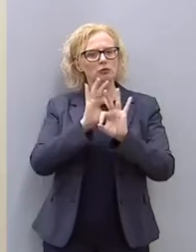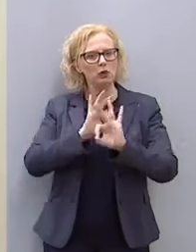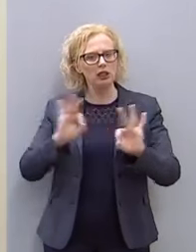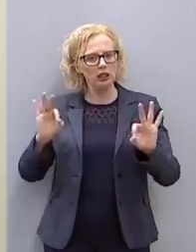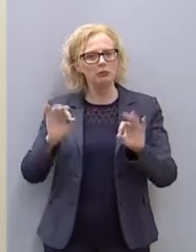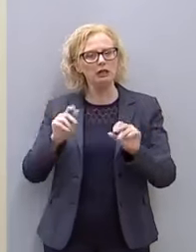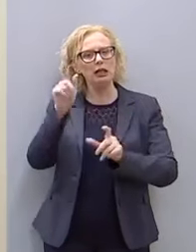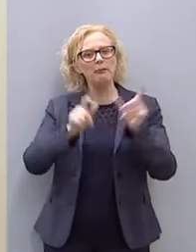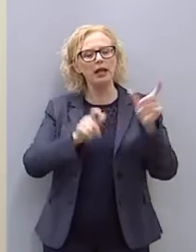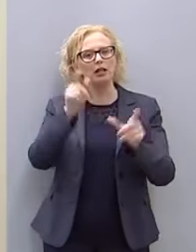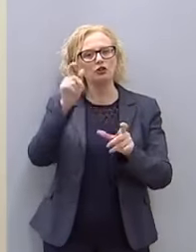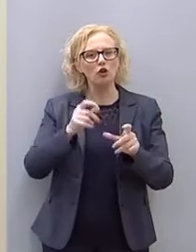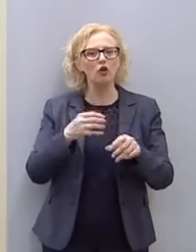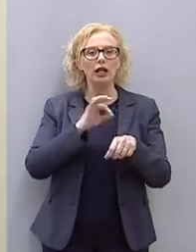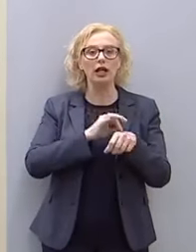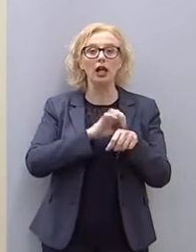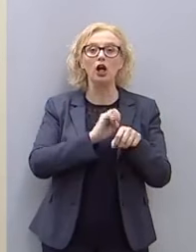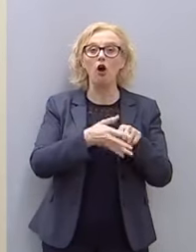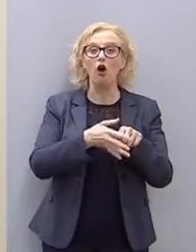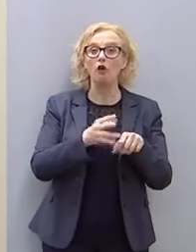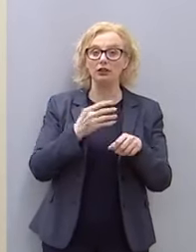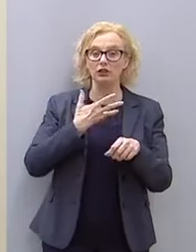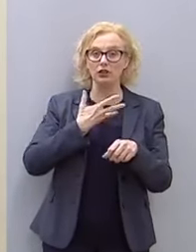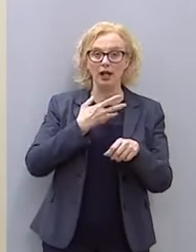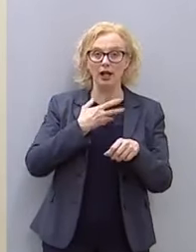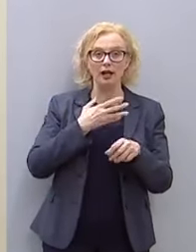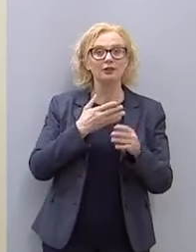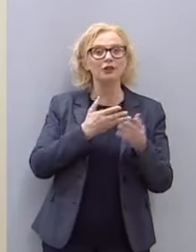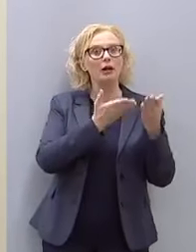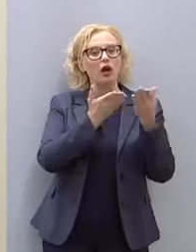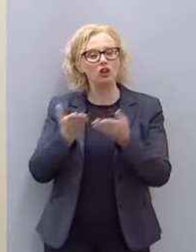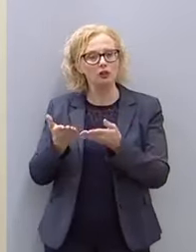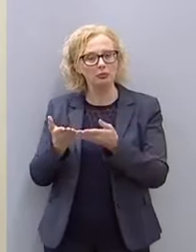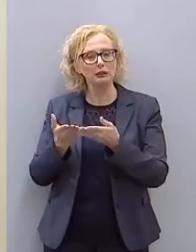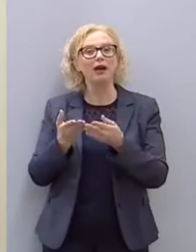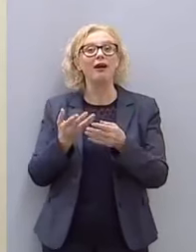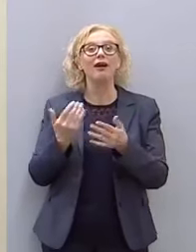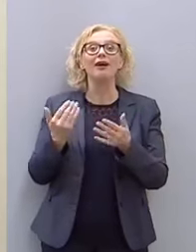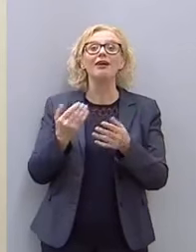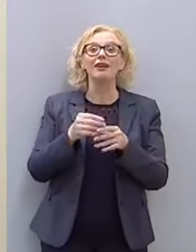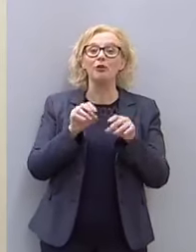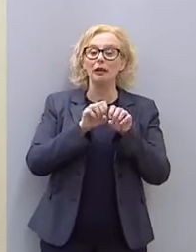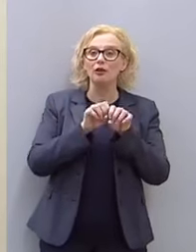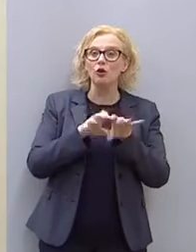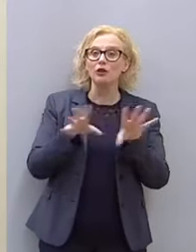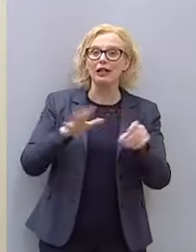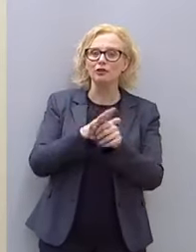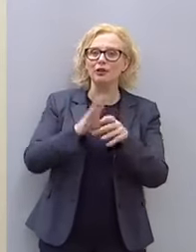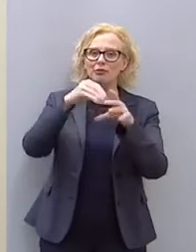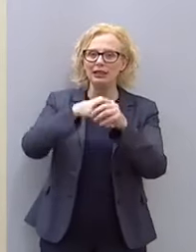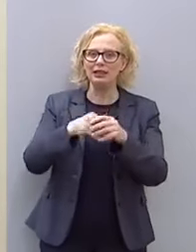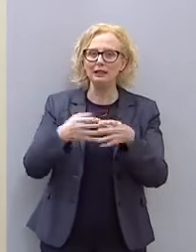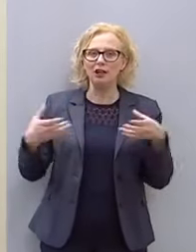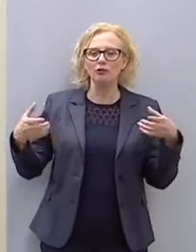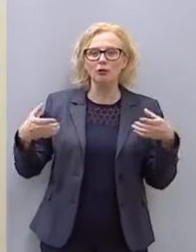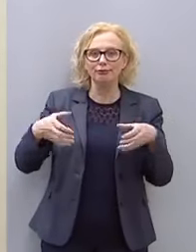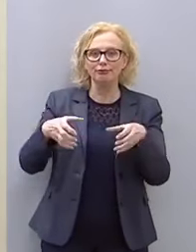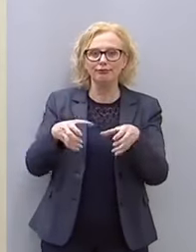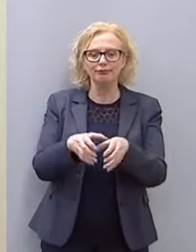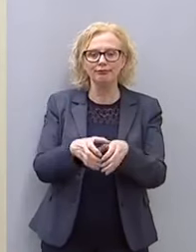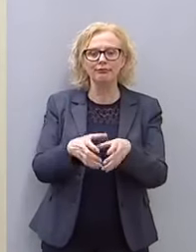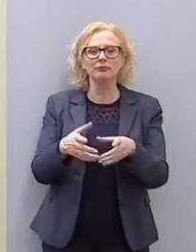ospitare positivi in modo che si frenasse il contagio all'interno della famiglia c'è una collega che ci